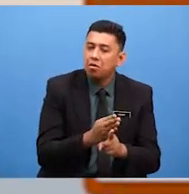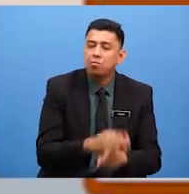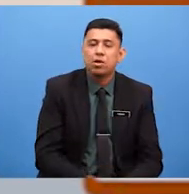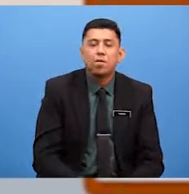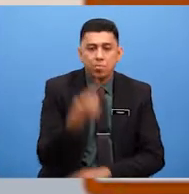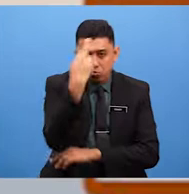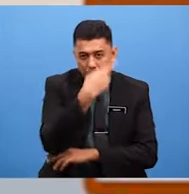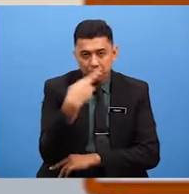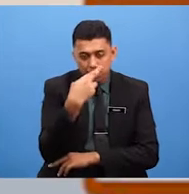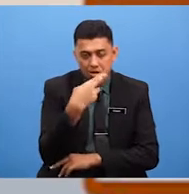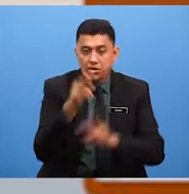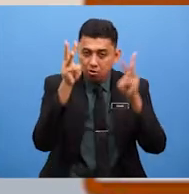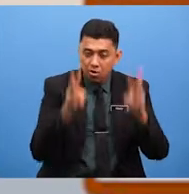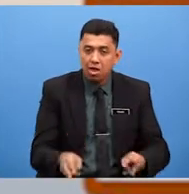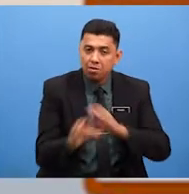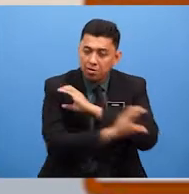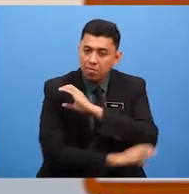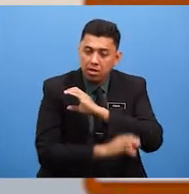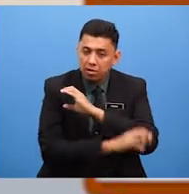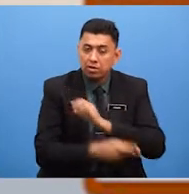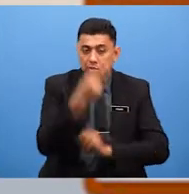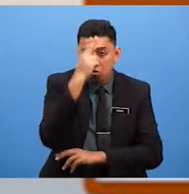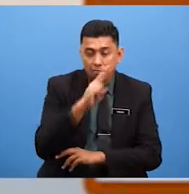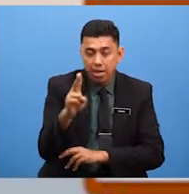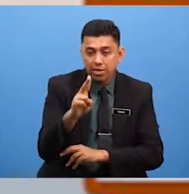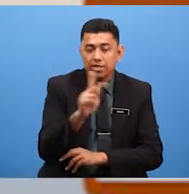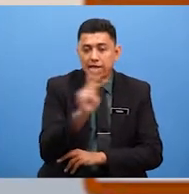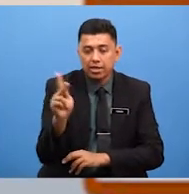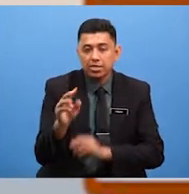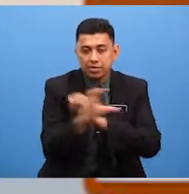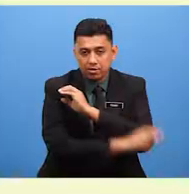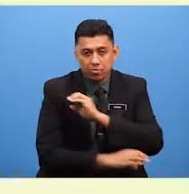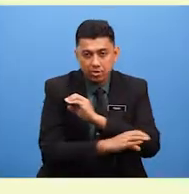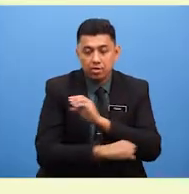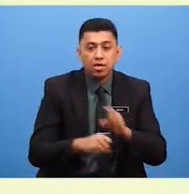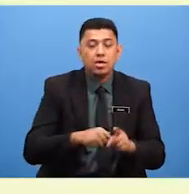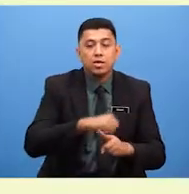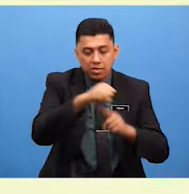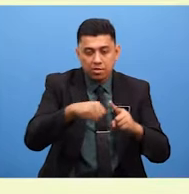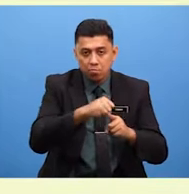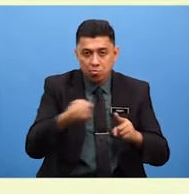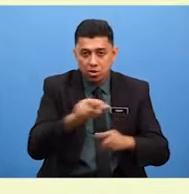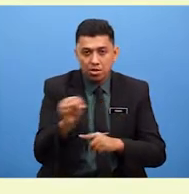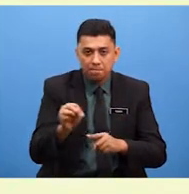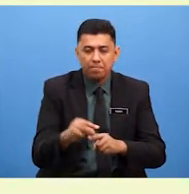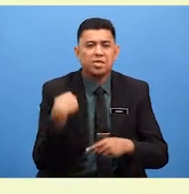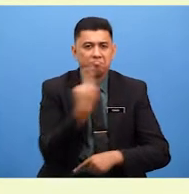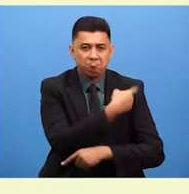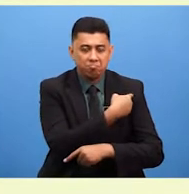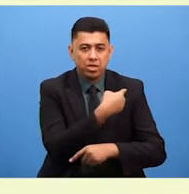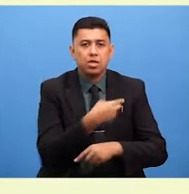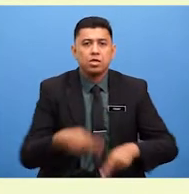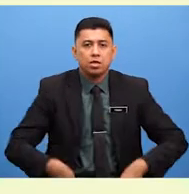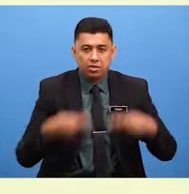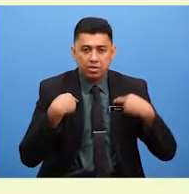semua merupakan warga negara yang hormatkan negara. Kesimpulannya, kita hidup